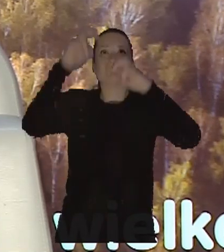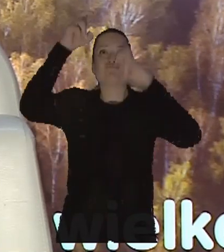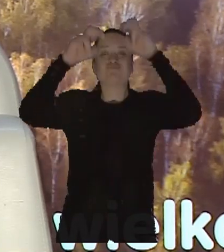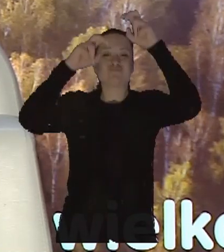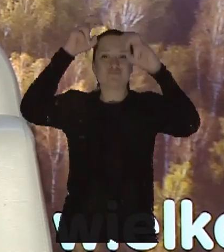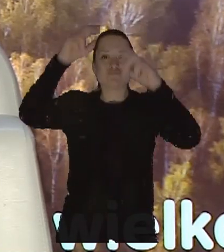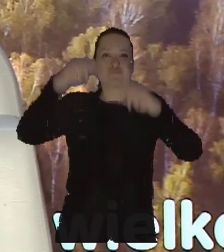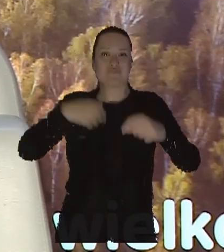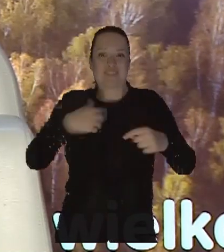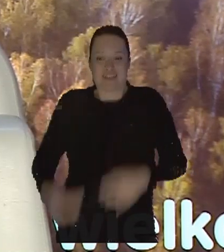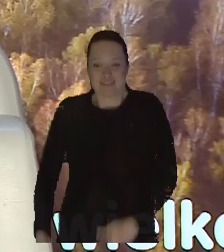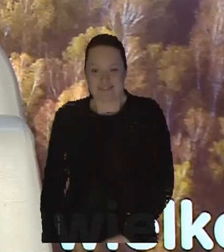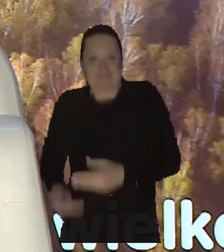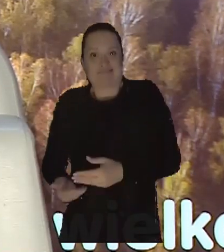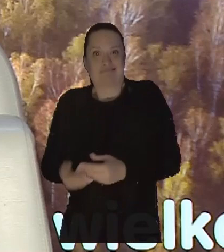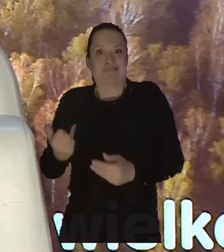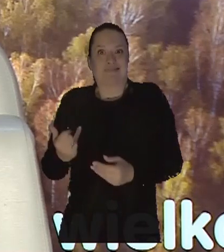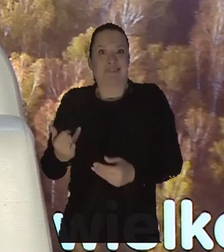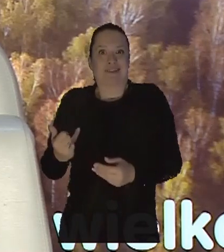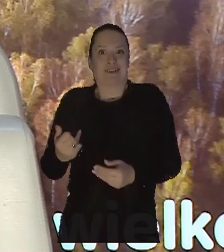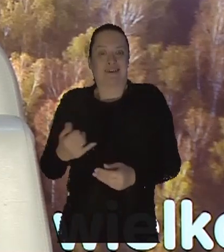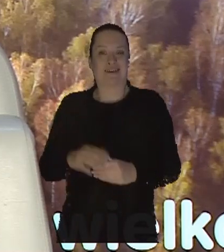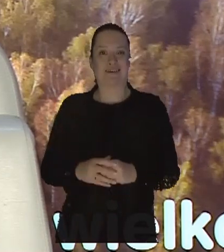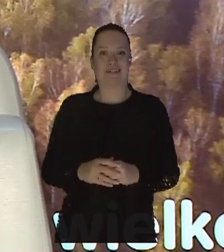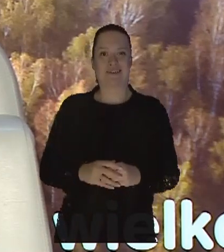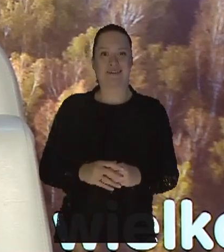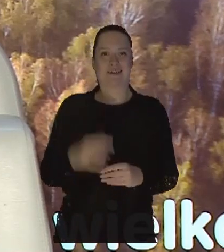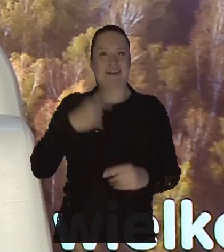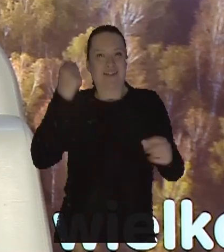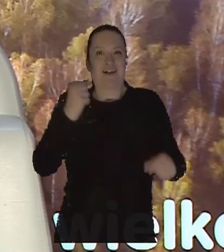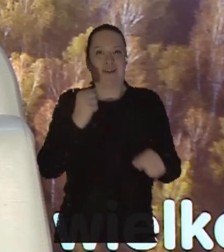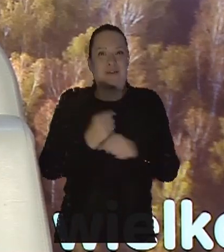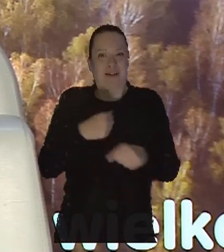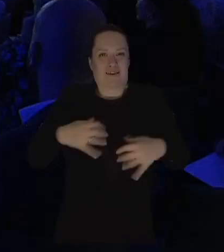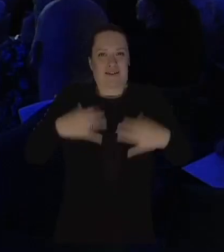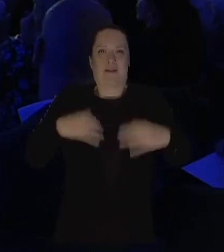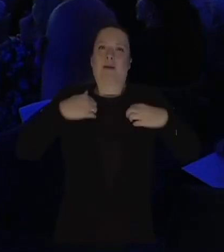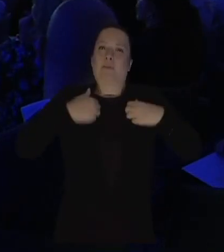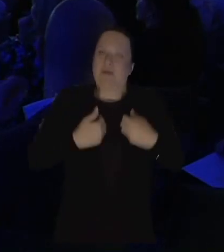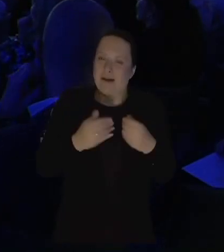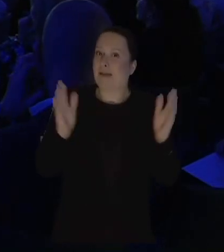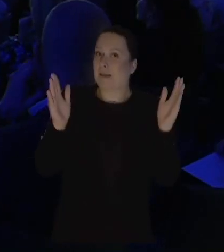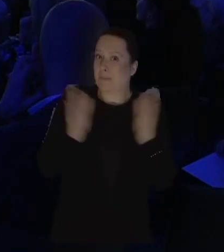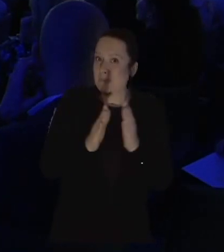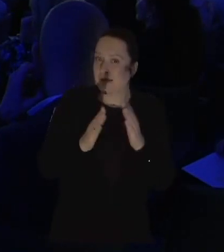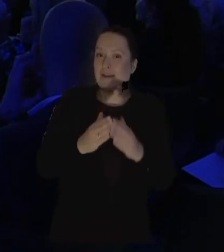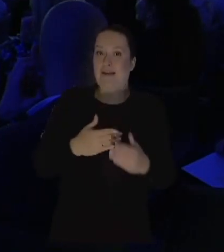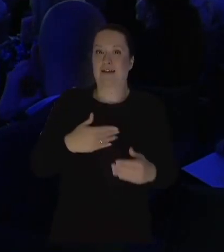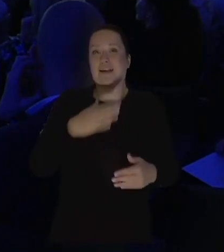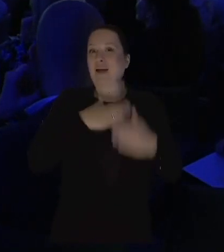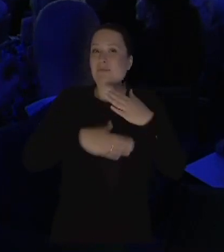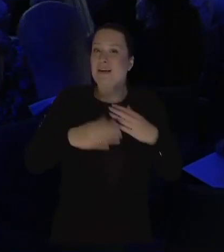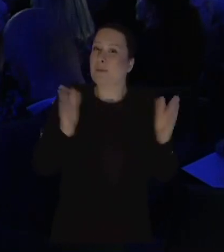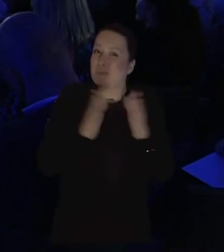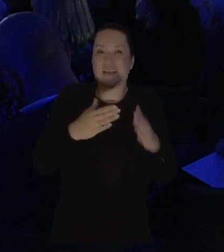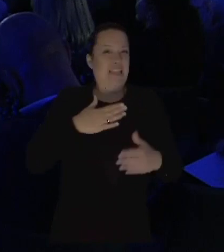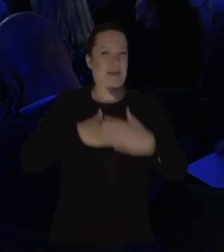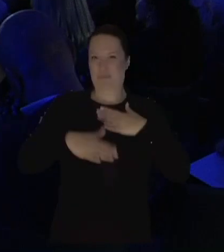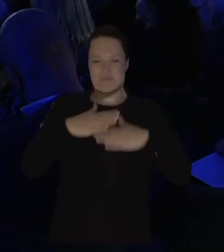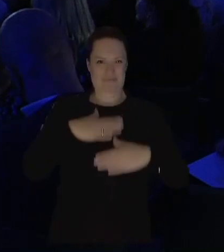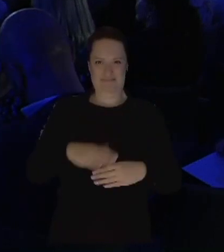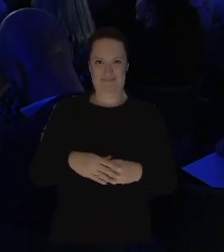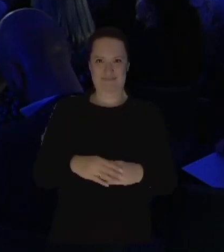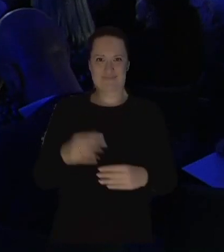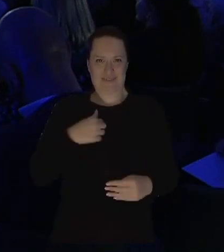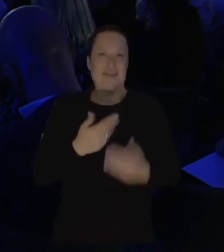nas podsadzać, by kosztowało to jak najmniej wysiłku i było jak najmniej nieprzyjemne. Mam jedną